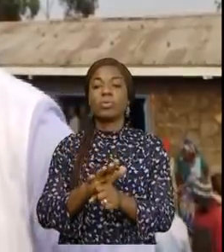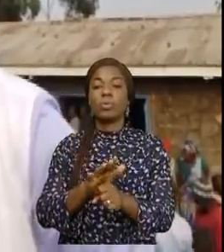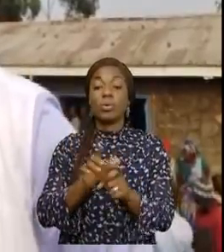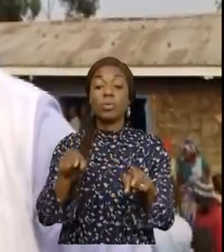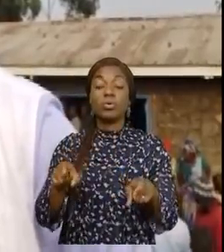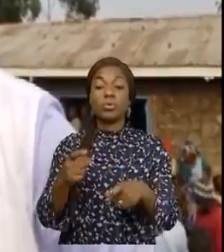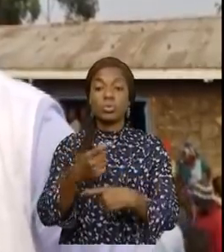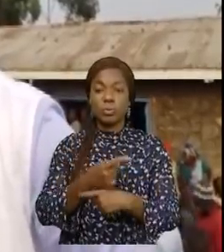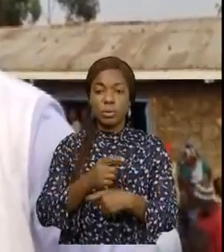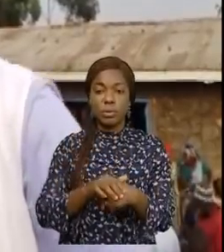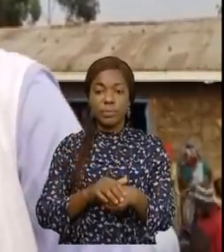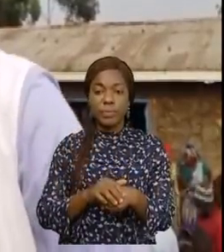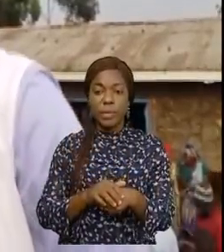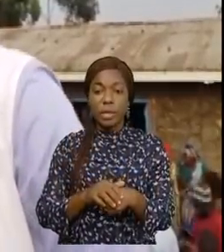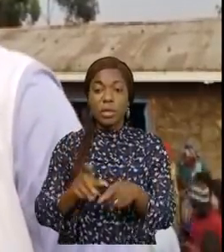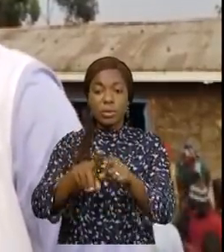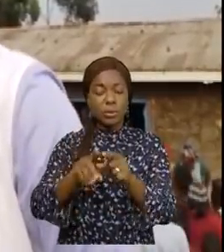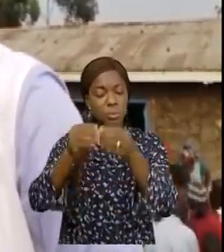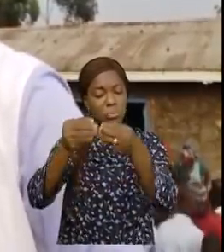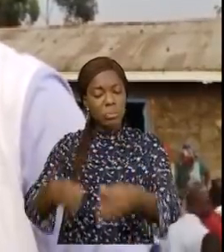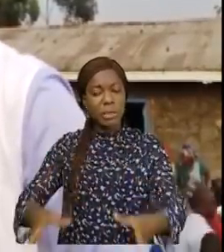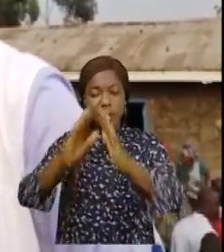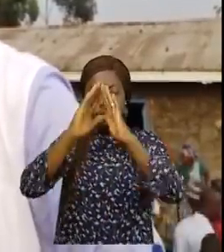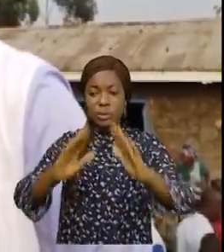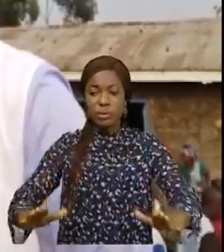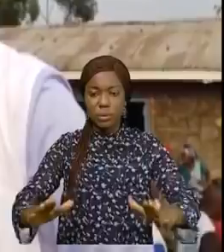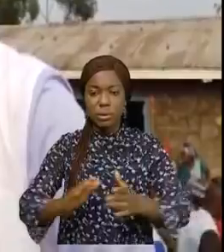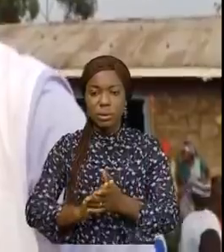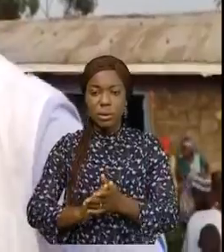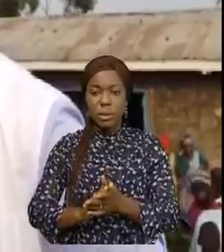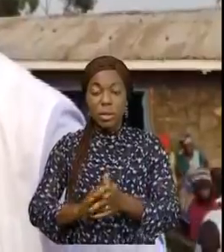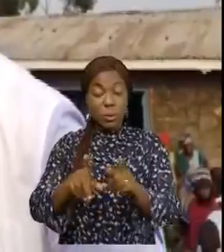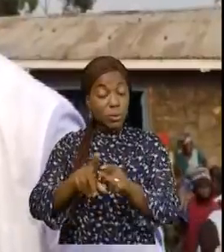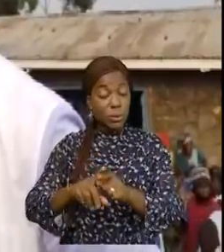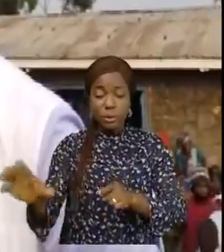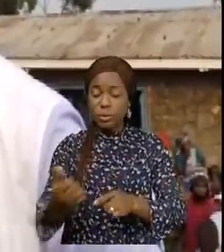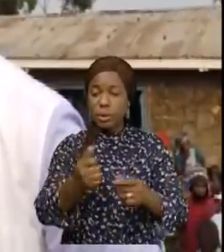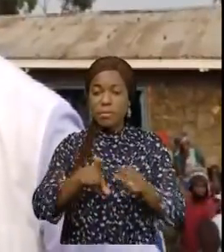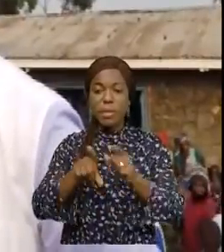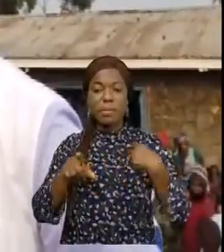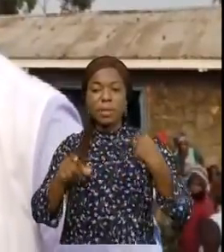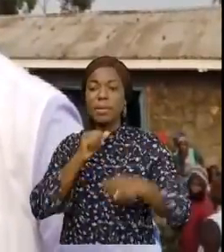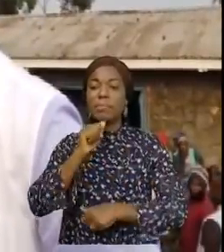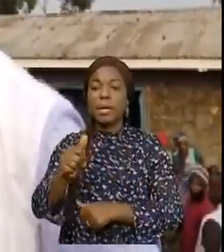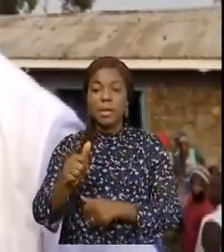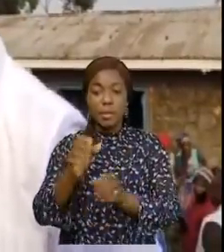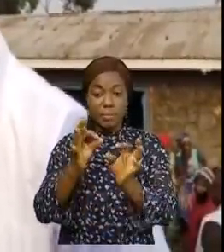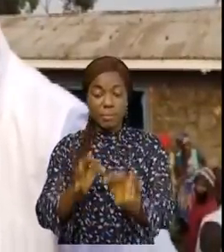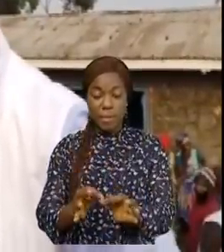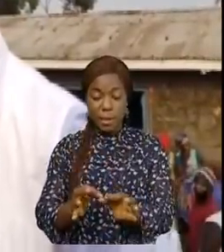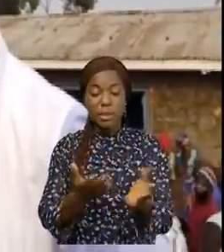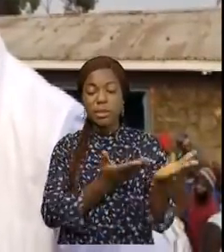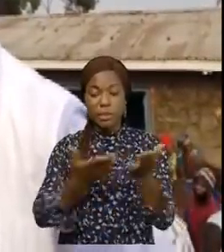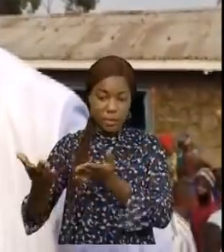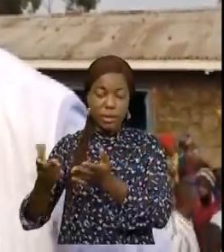qu'aujourd'hui, ils ont perdu leur maison. Ils ont pris ça même les habits. Heureusement que j'ai amené quand même